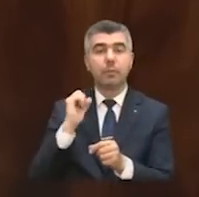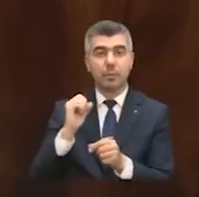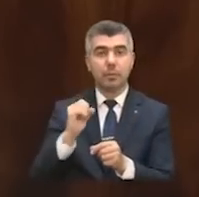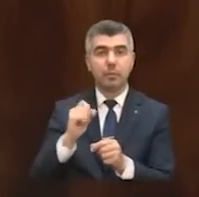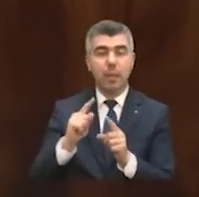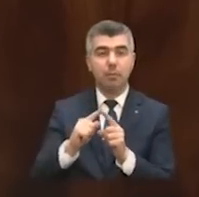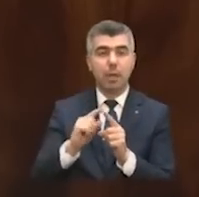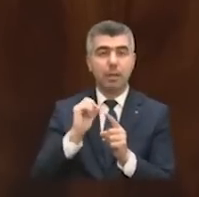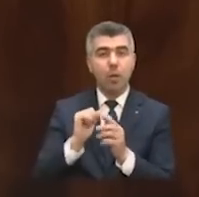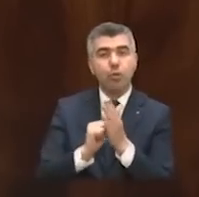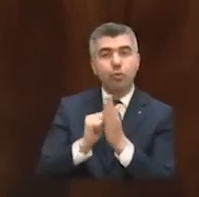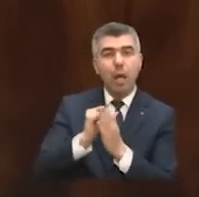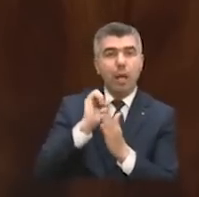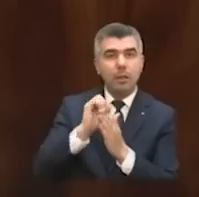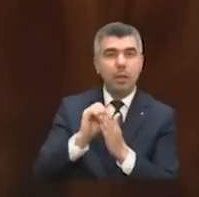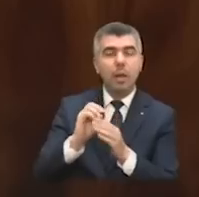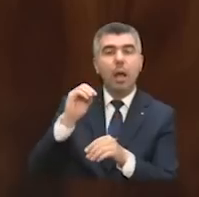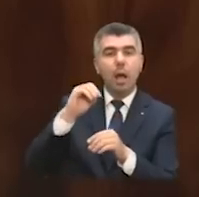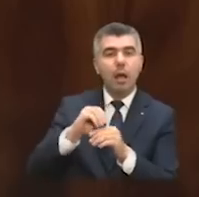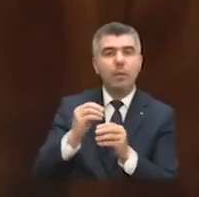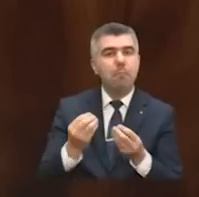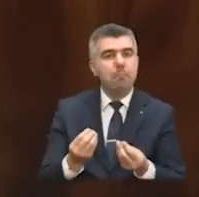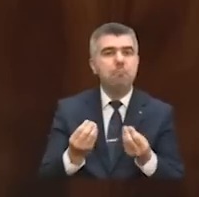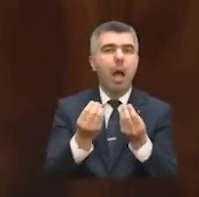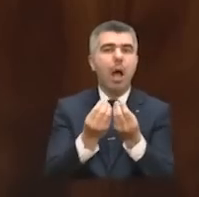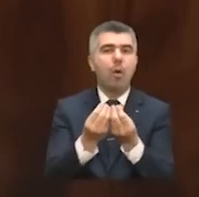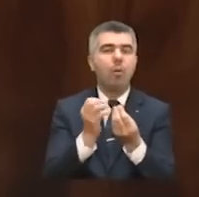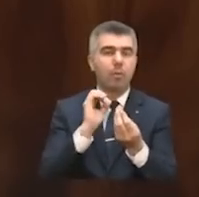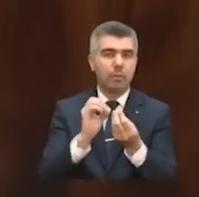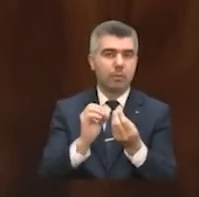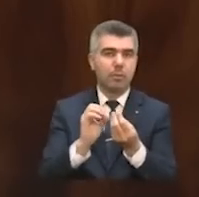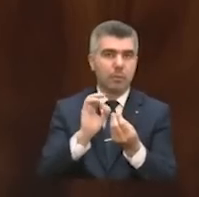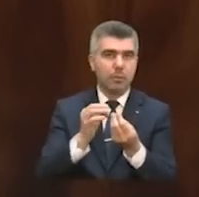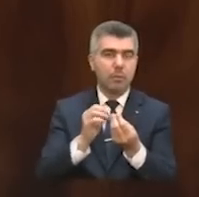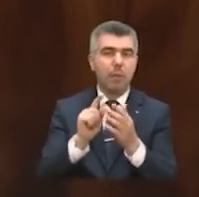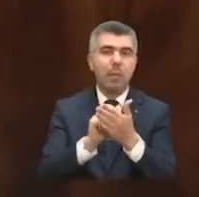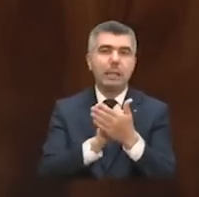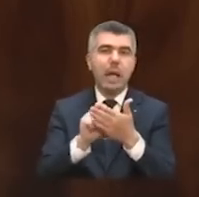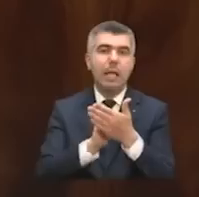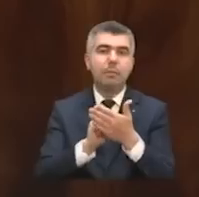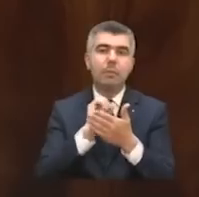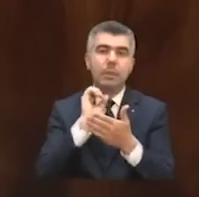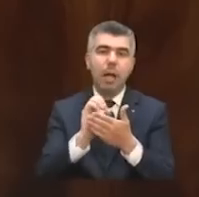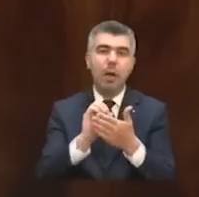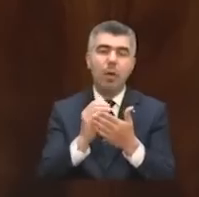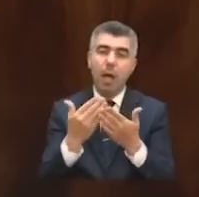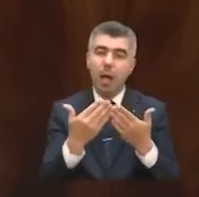يعني الدروس اللي نجح فيها غادي تمشي معاه، غادي تمشي معاه ويتحسب ليه داك الشيء اللي لقى في لو ان سي